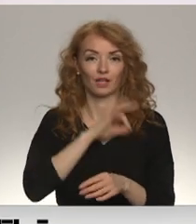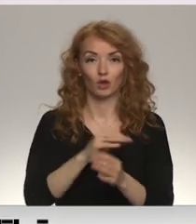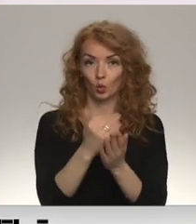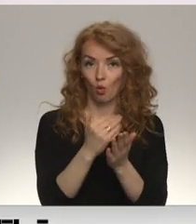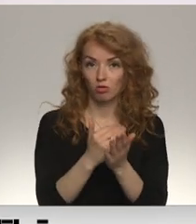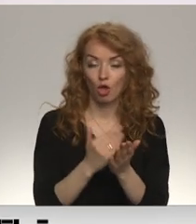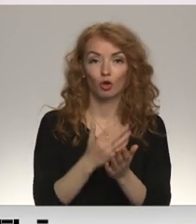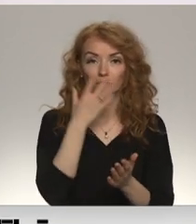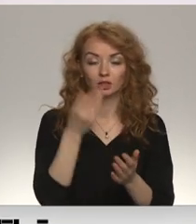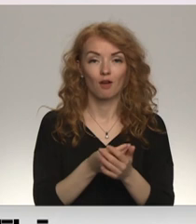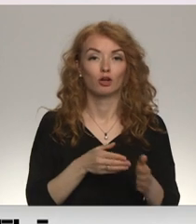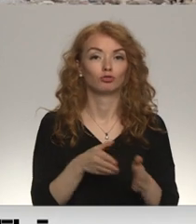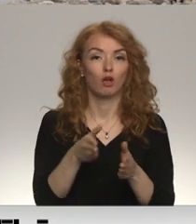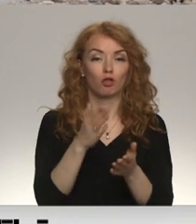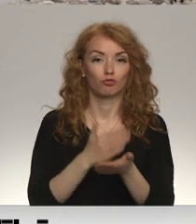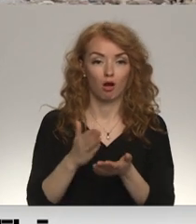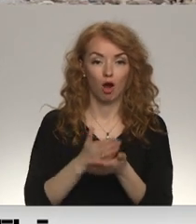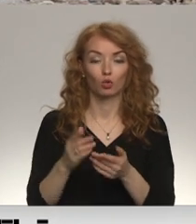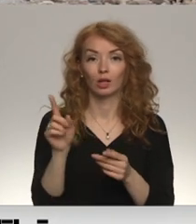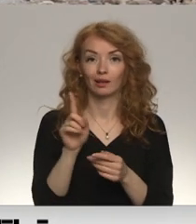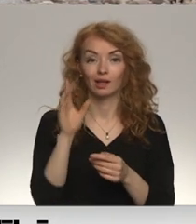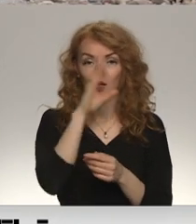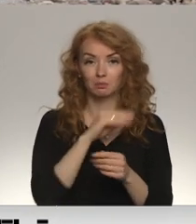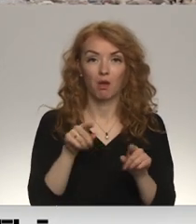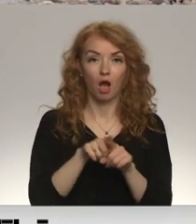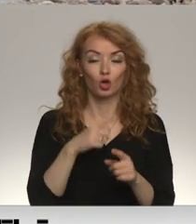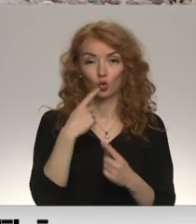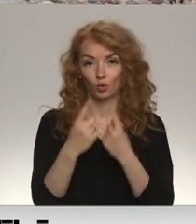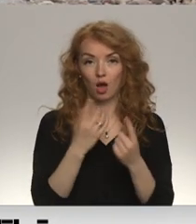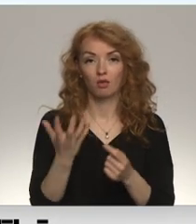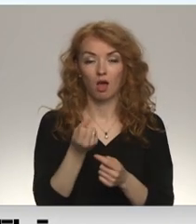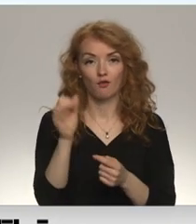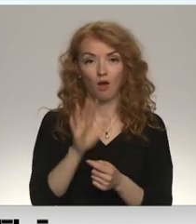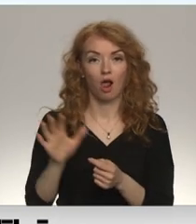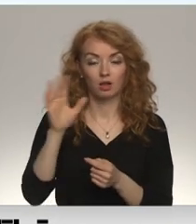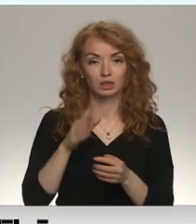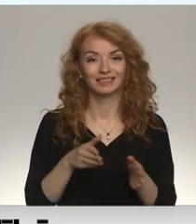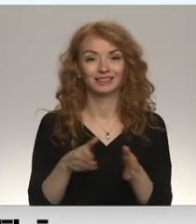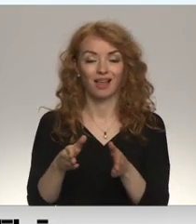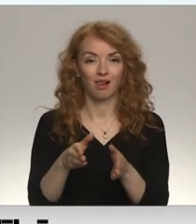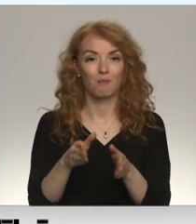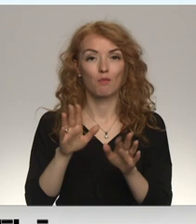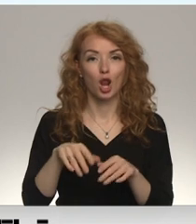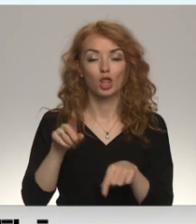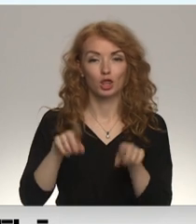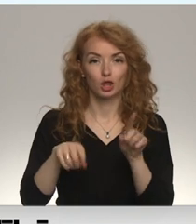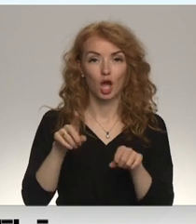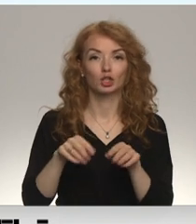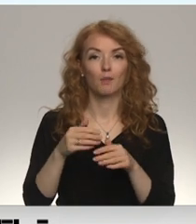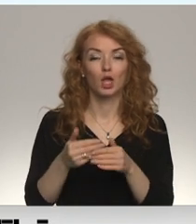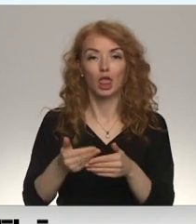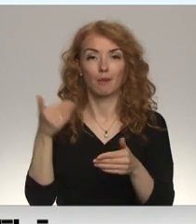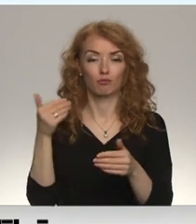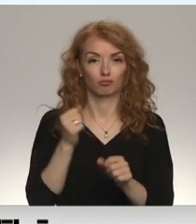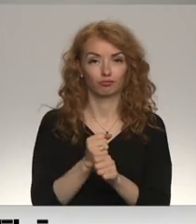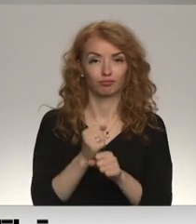Savu ceļu sakārtošanā. Ir iespējas arī runāt ar Latvijas valsts ceļiem par atsevišķiem priekšdarbiem